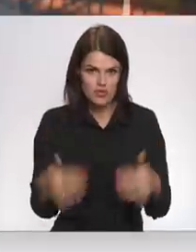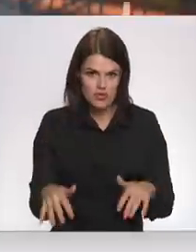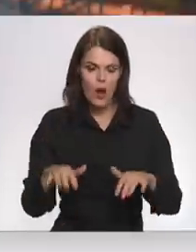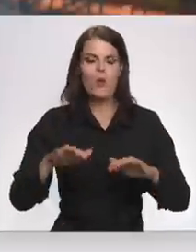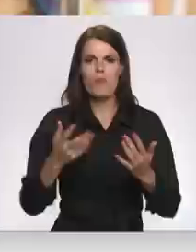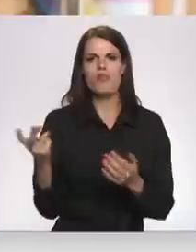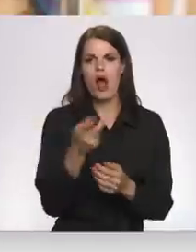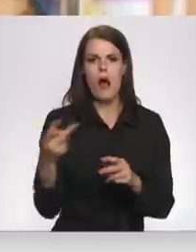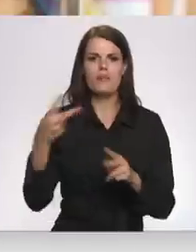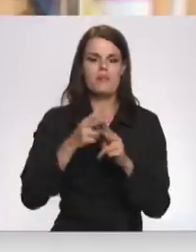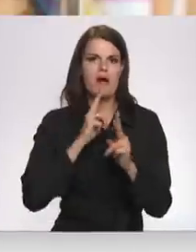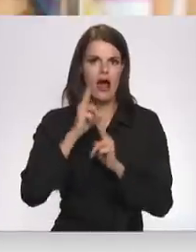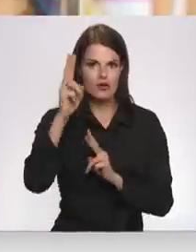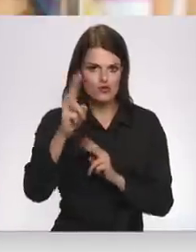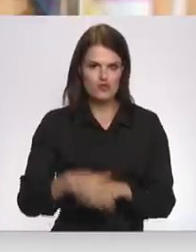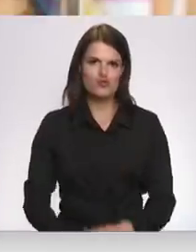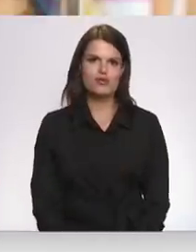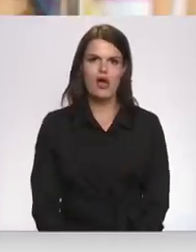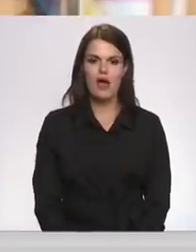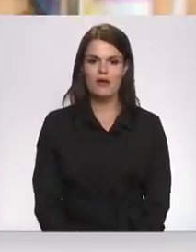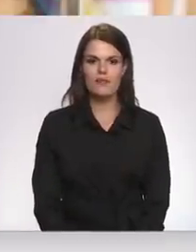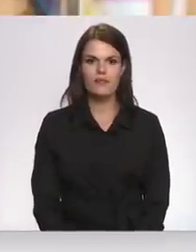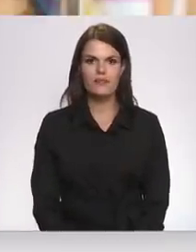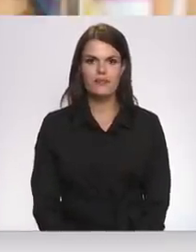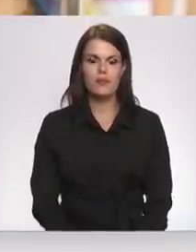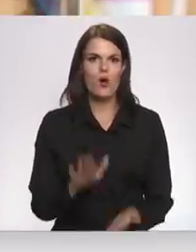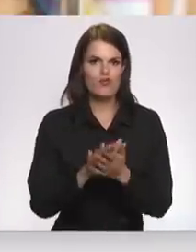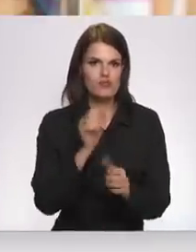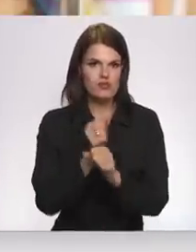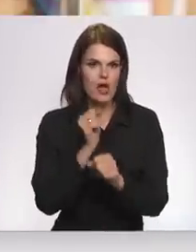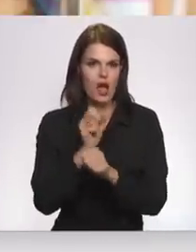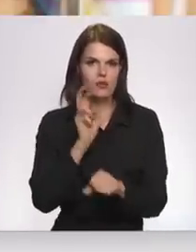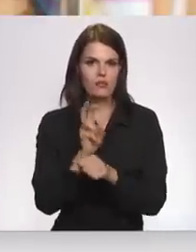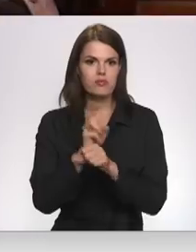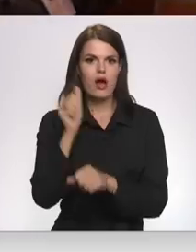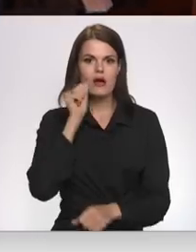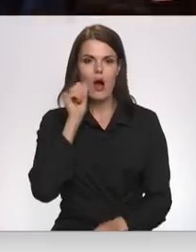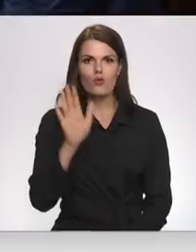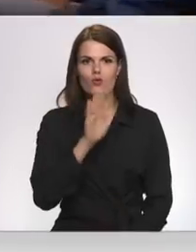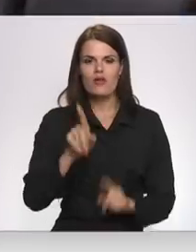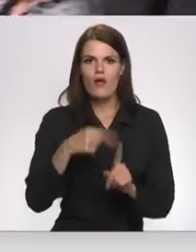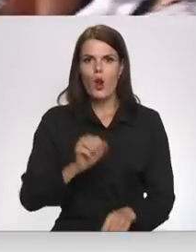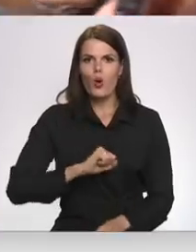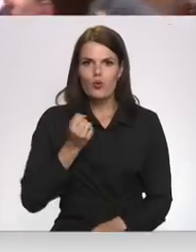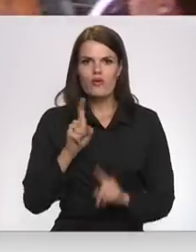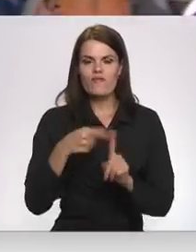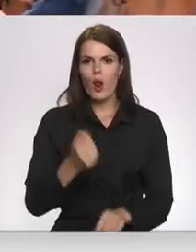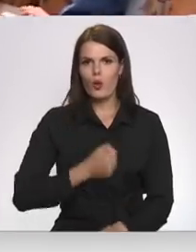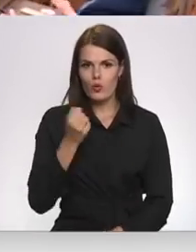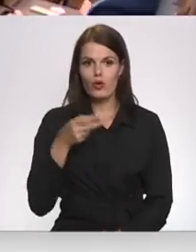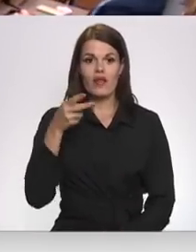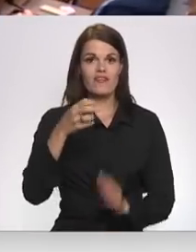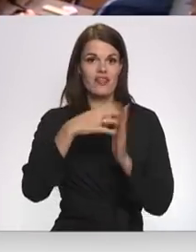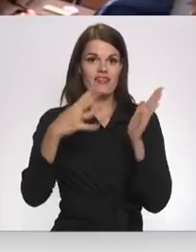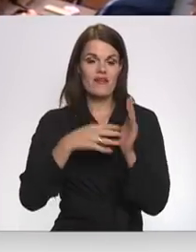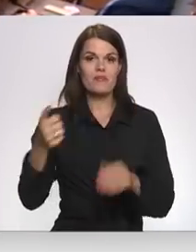Zvirbulis. Uz darbu iet ar katru dienu paliek arvien grūtāk un grūtāk un grūtāk. 2019. Gadā Purviņa cēla trauksmi par